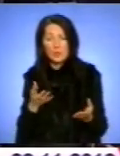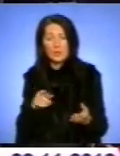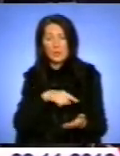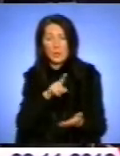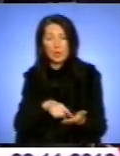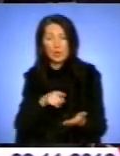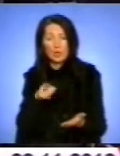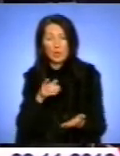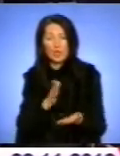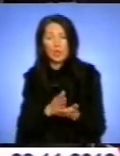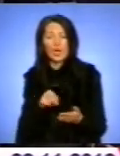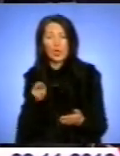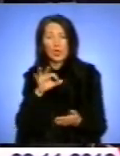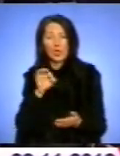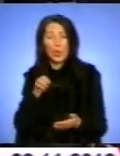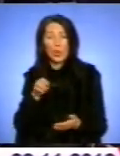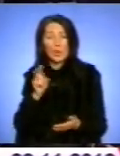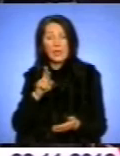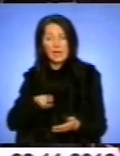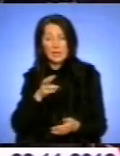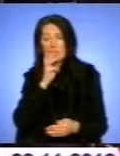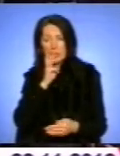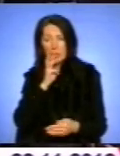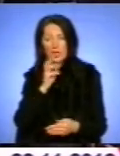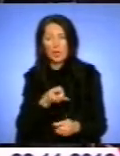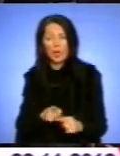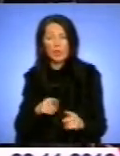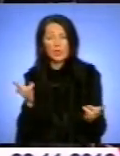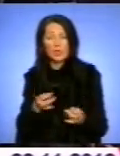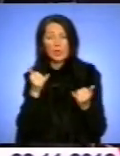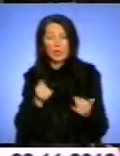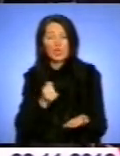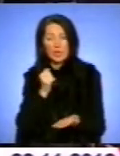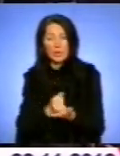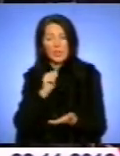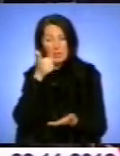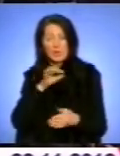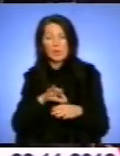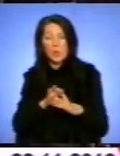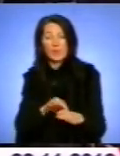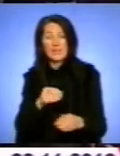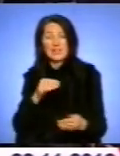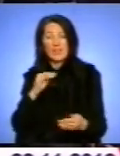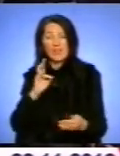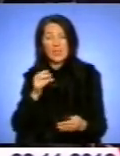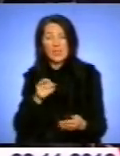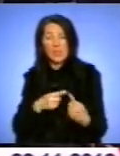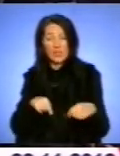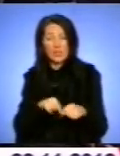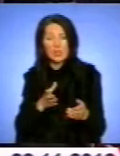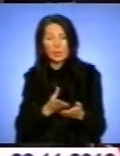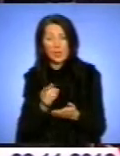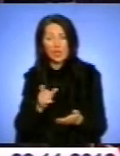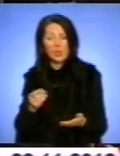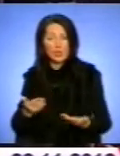на заробітну плату. Дотація на заробітну плату, яку треба сьогодні затвердити, завтра провести по фінвідділу і платити людям живі